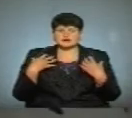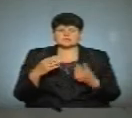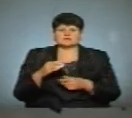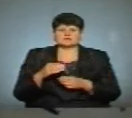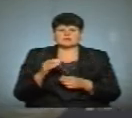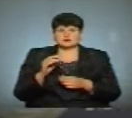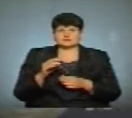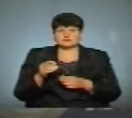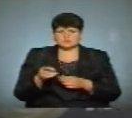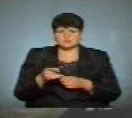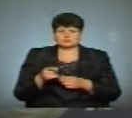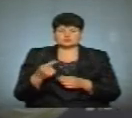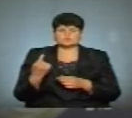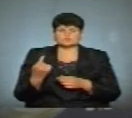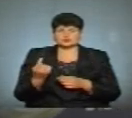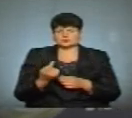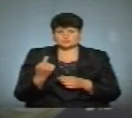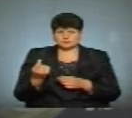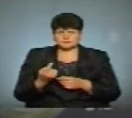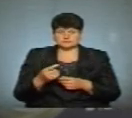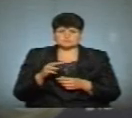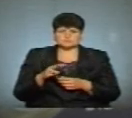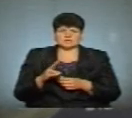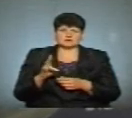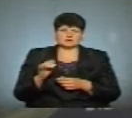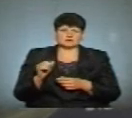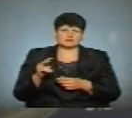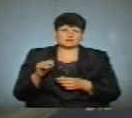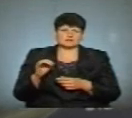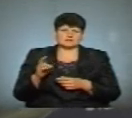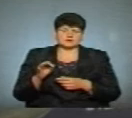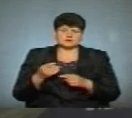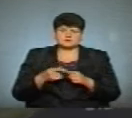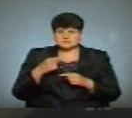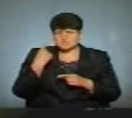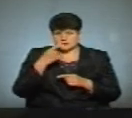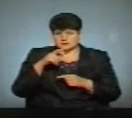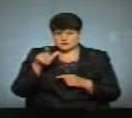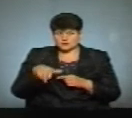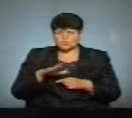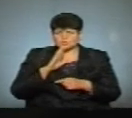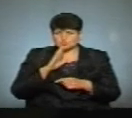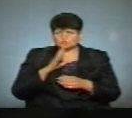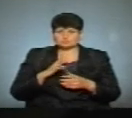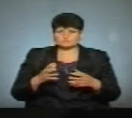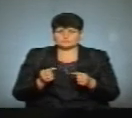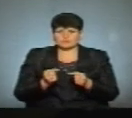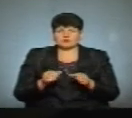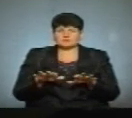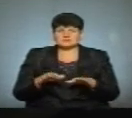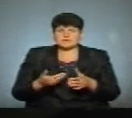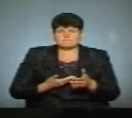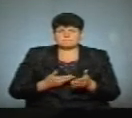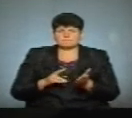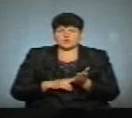карного розшуку Тернопільського відділу поліції Михайло Наливайко. Дану особу було затримано по місцю проживання